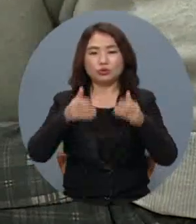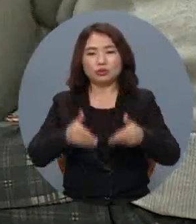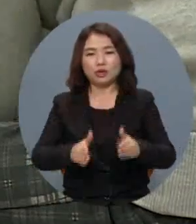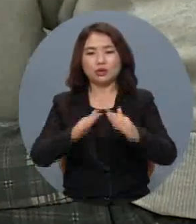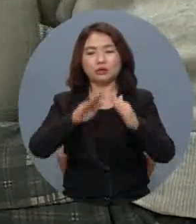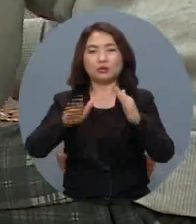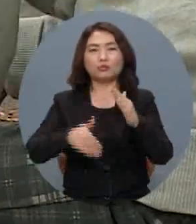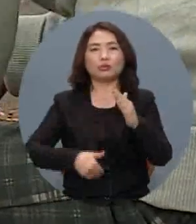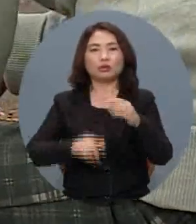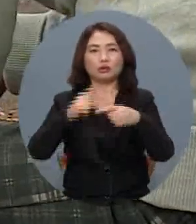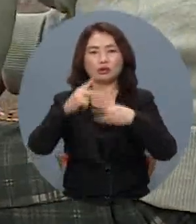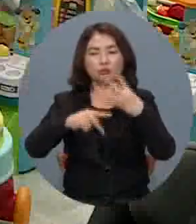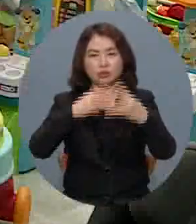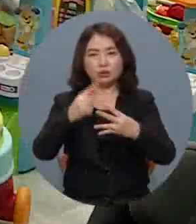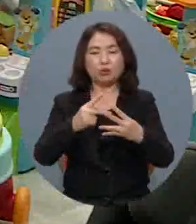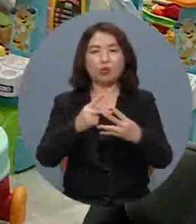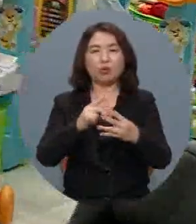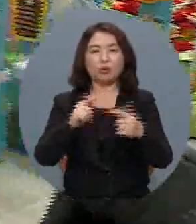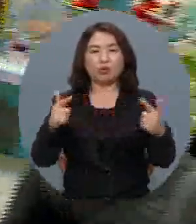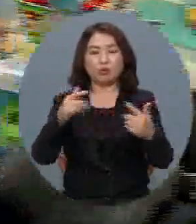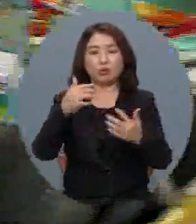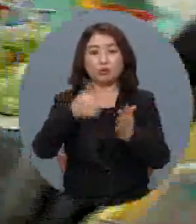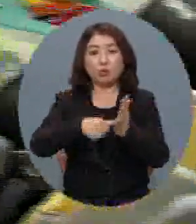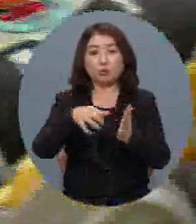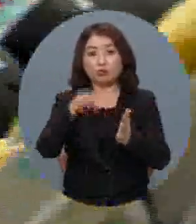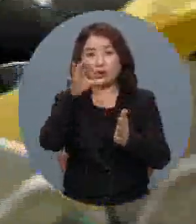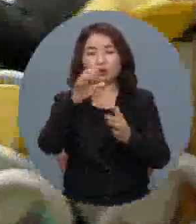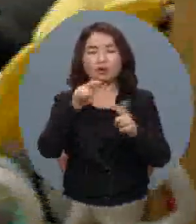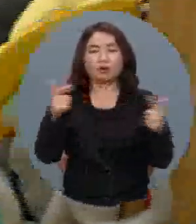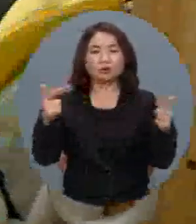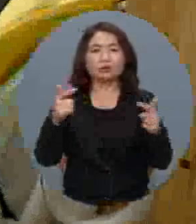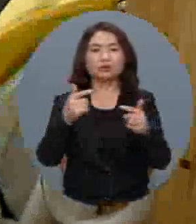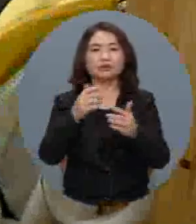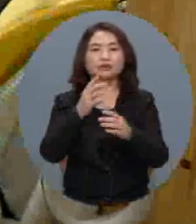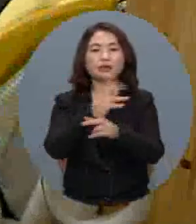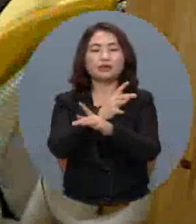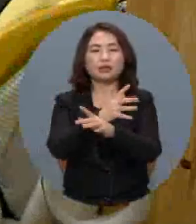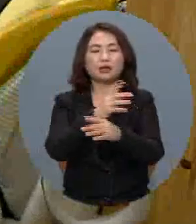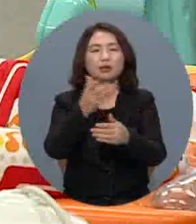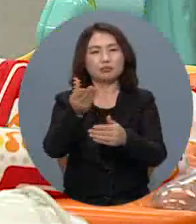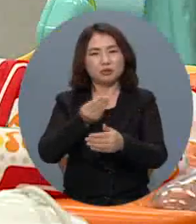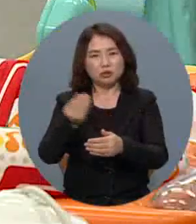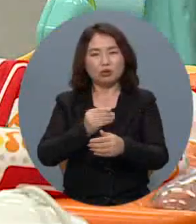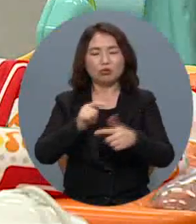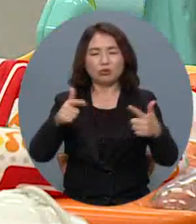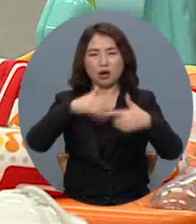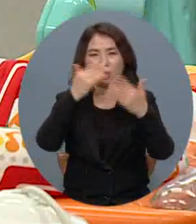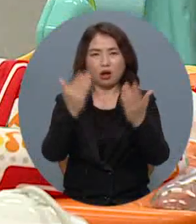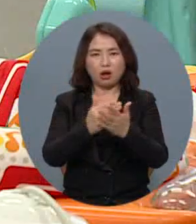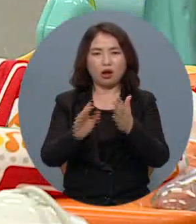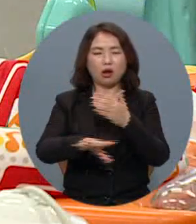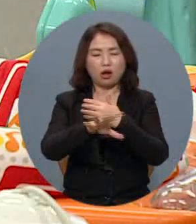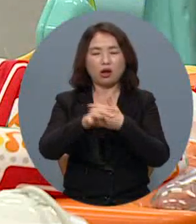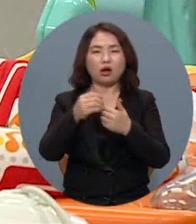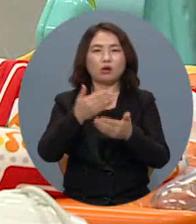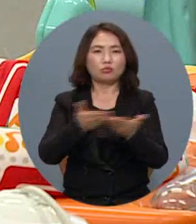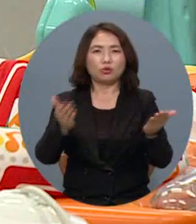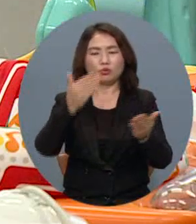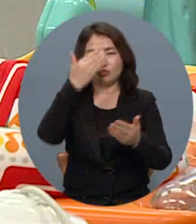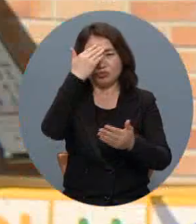가정에 필요한 프로그램이 후 고가의 출산이 용품과 장난감 개 여 까지 모든게 무료입니다